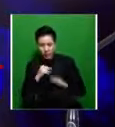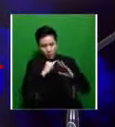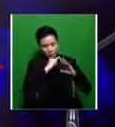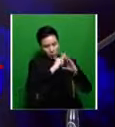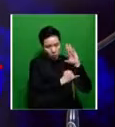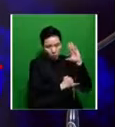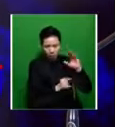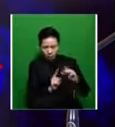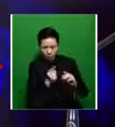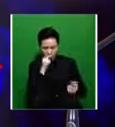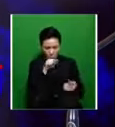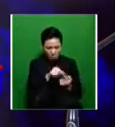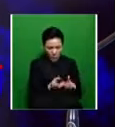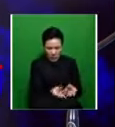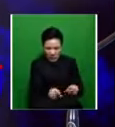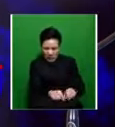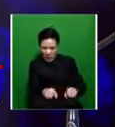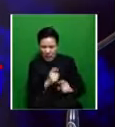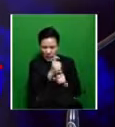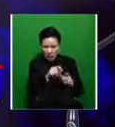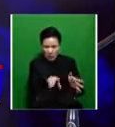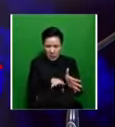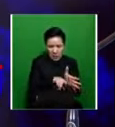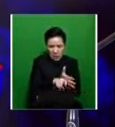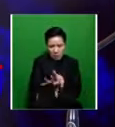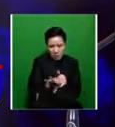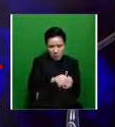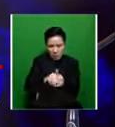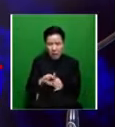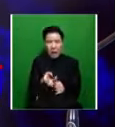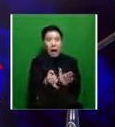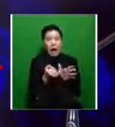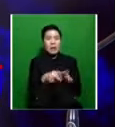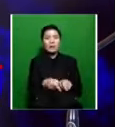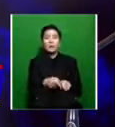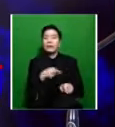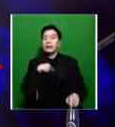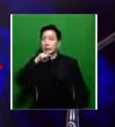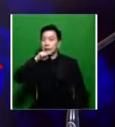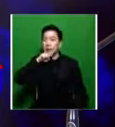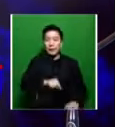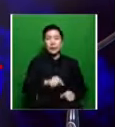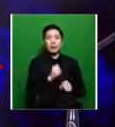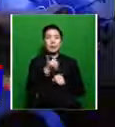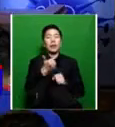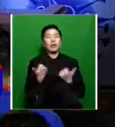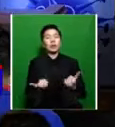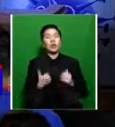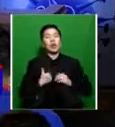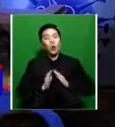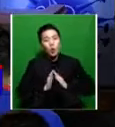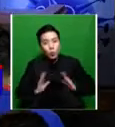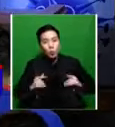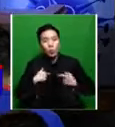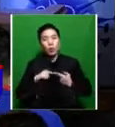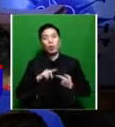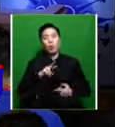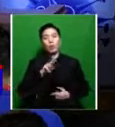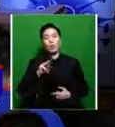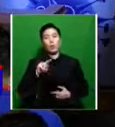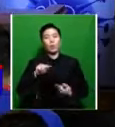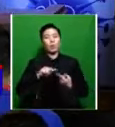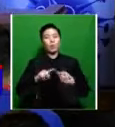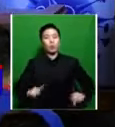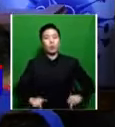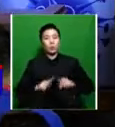ะครับมีโอกาสที่จะเสี่ยงต่อการติดโรคได้ก็สามารถสั่งการได ้ครับ นะครับก็ต้องขอขอบคุณท่านรัฐมนตรีนะครับ ขอบคุณครับ